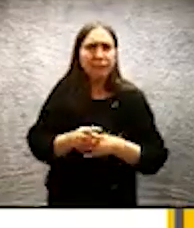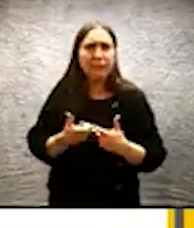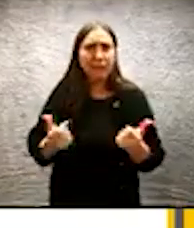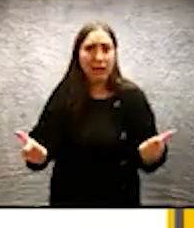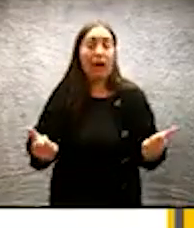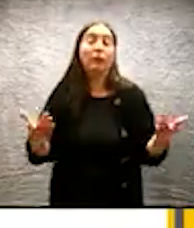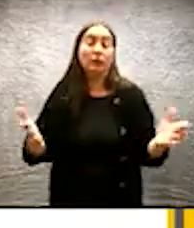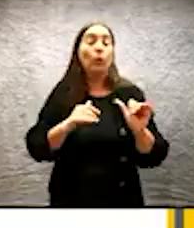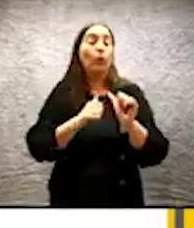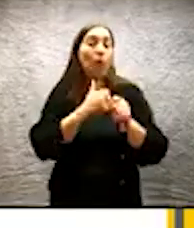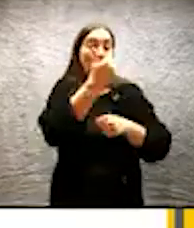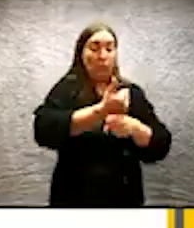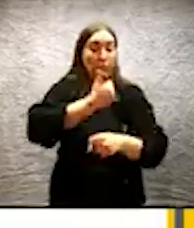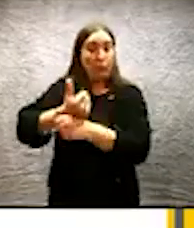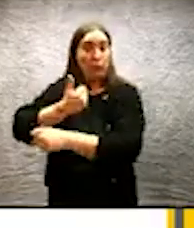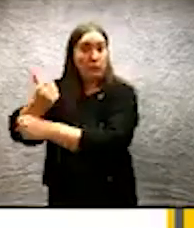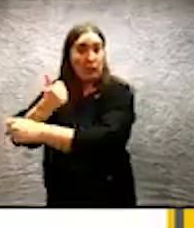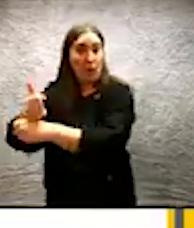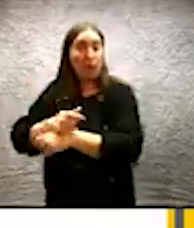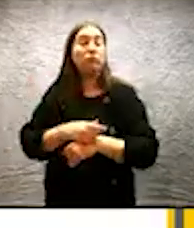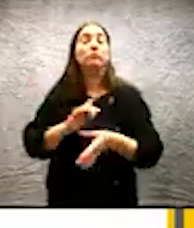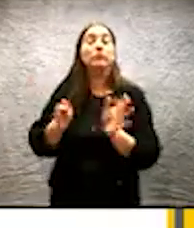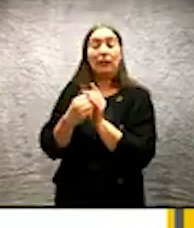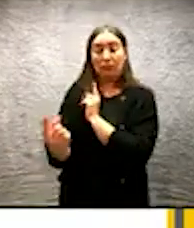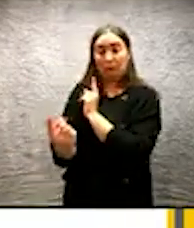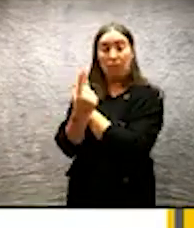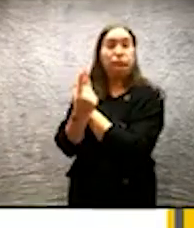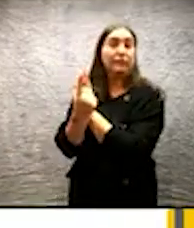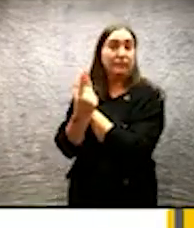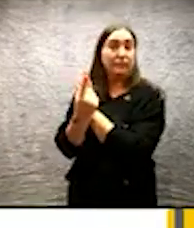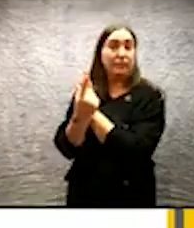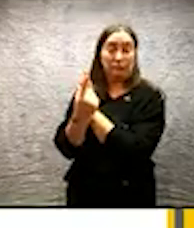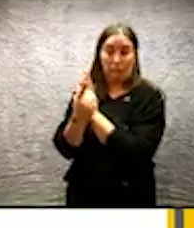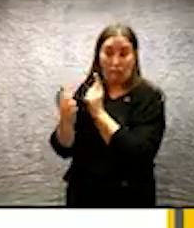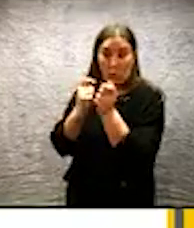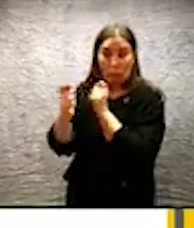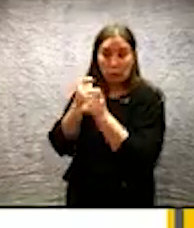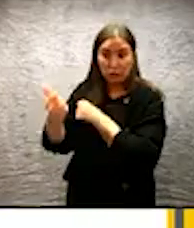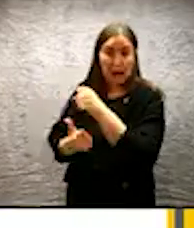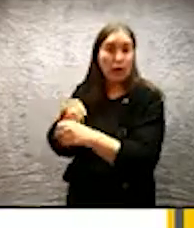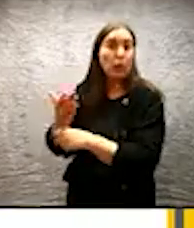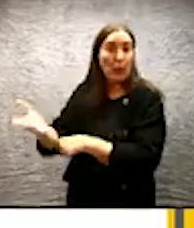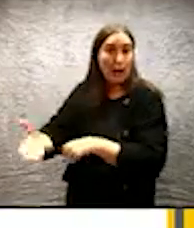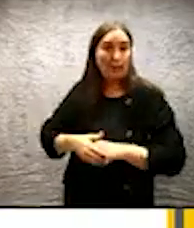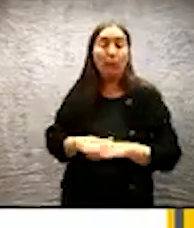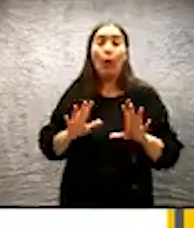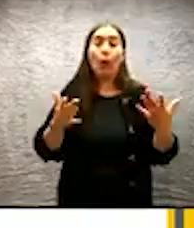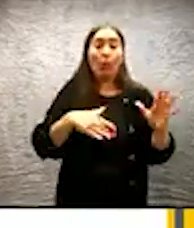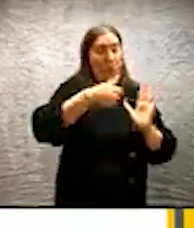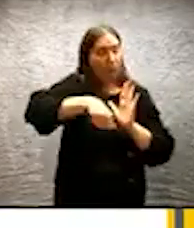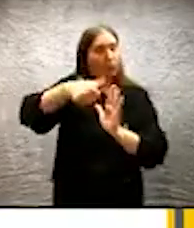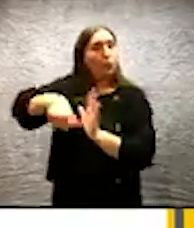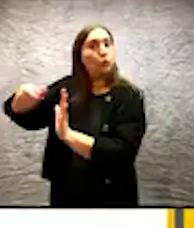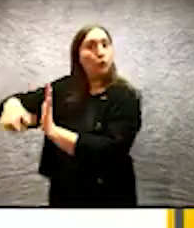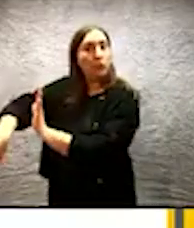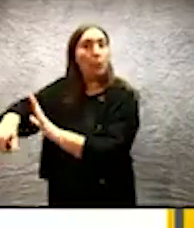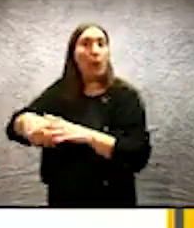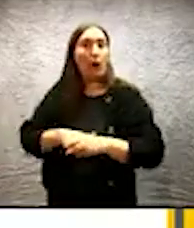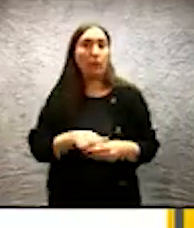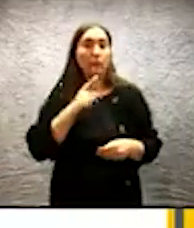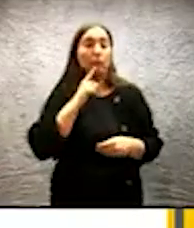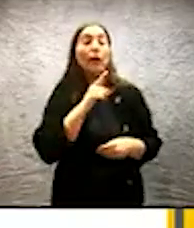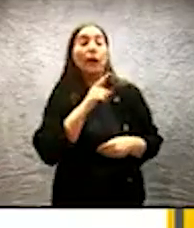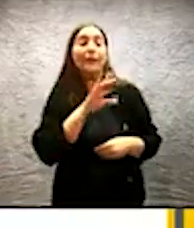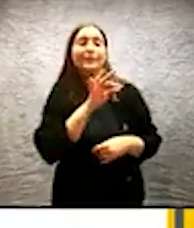année selon les critères de l'entretien annuel. Elle est versée comme l'IFSE mensuellement, jusqu'à 50% du